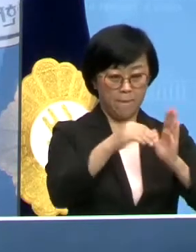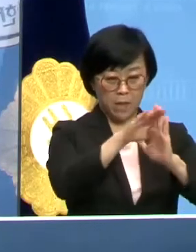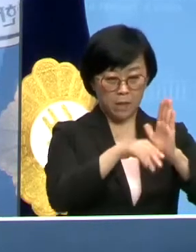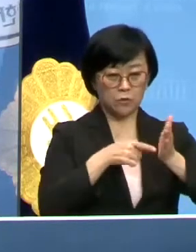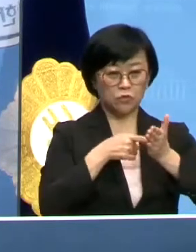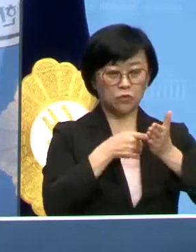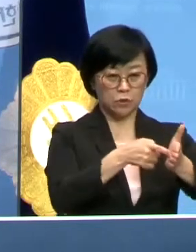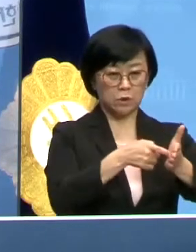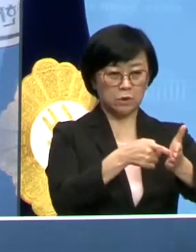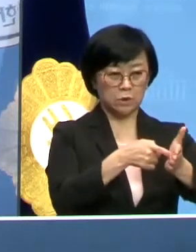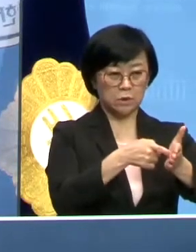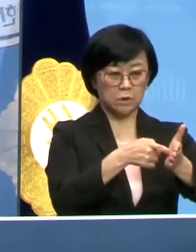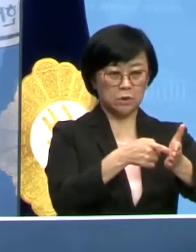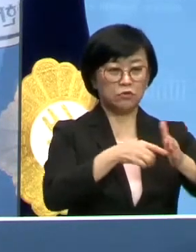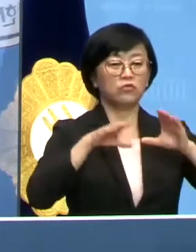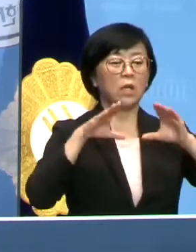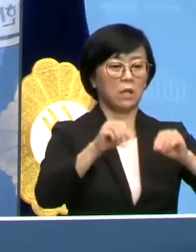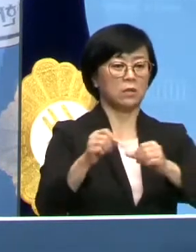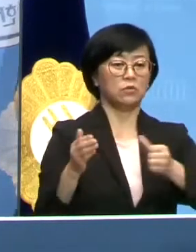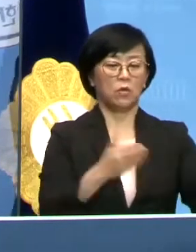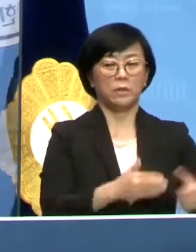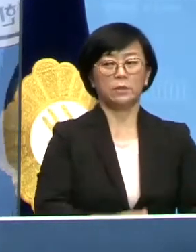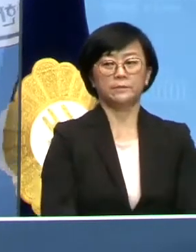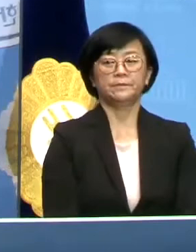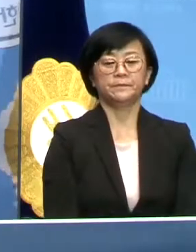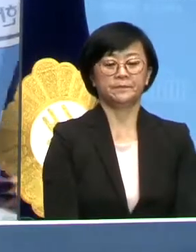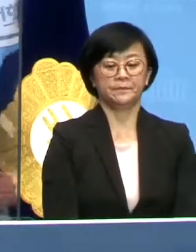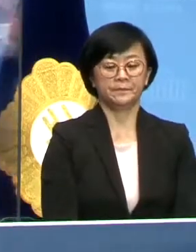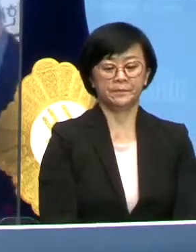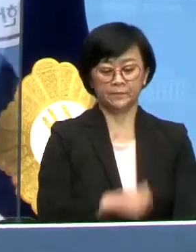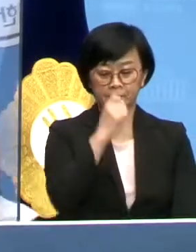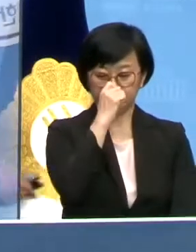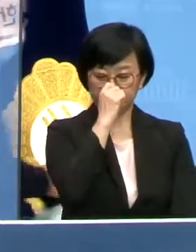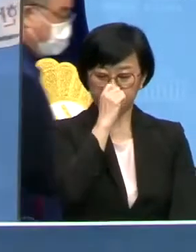즉각 중단할 것을 촉구한다 감사합니다